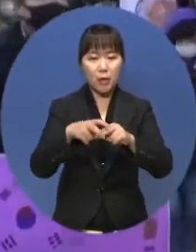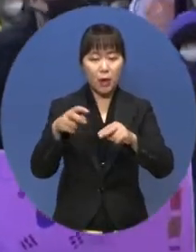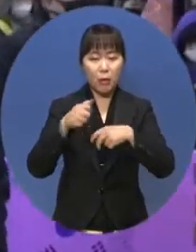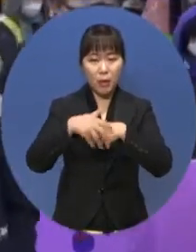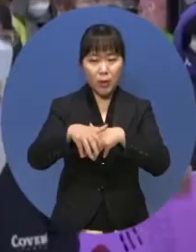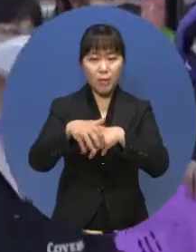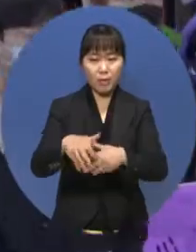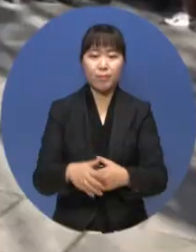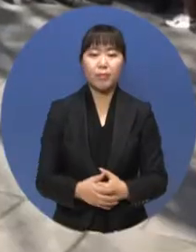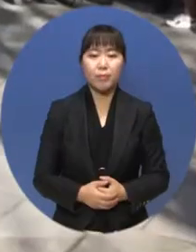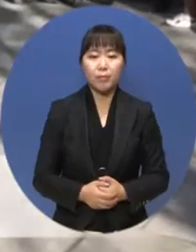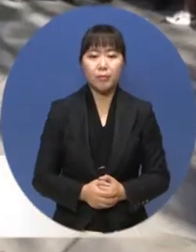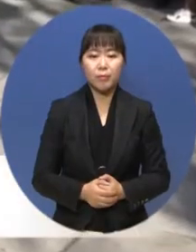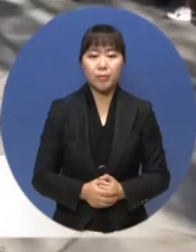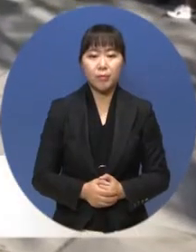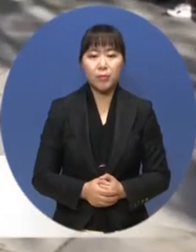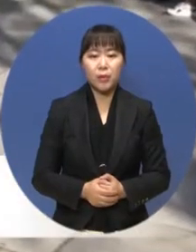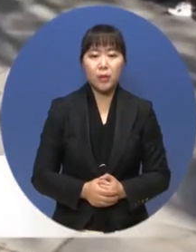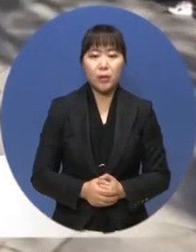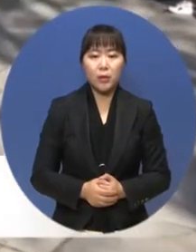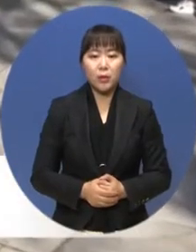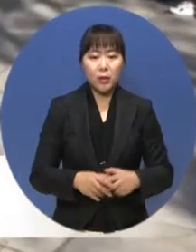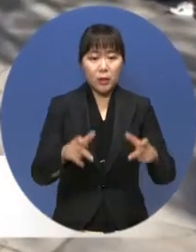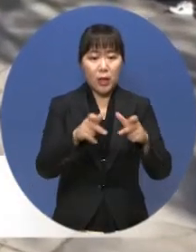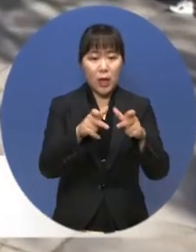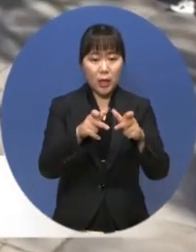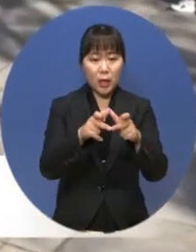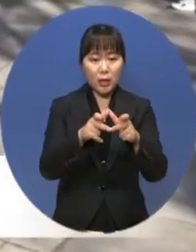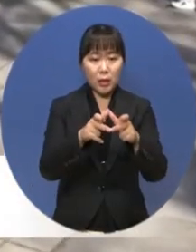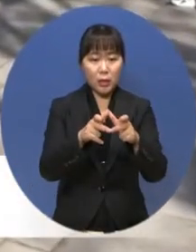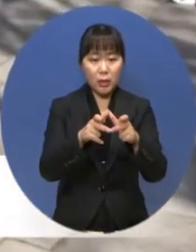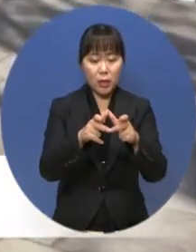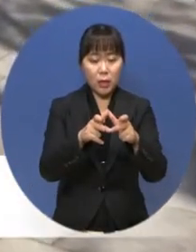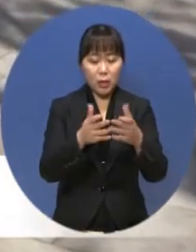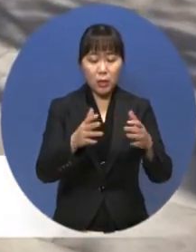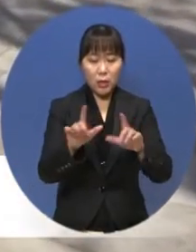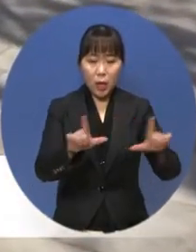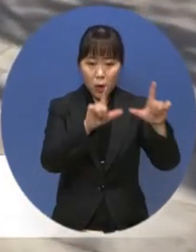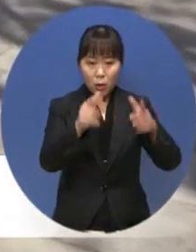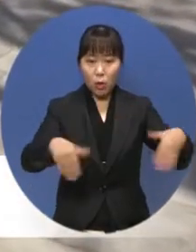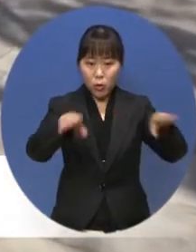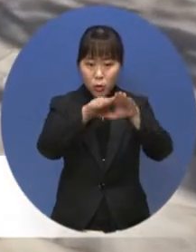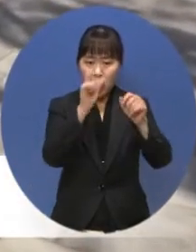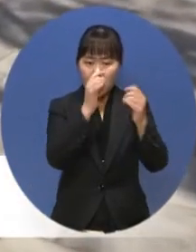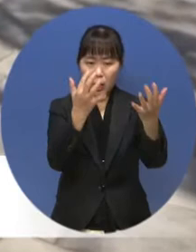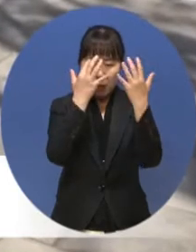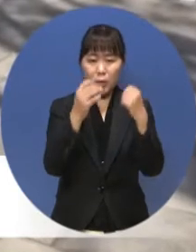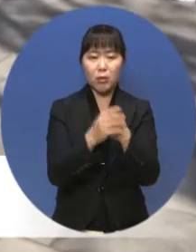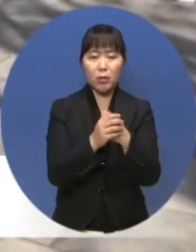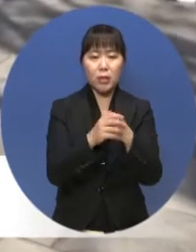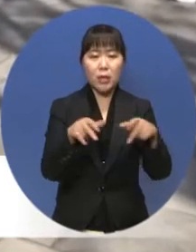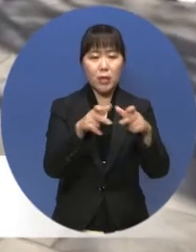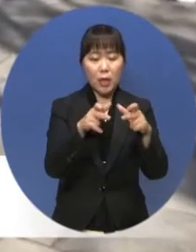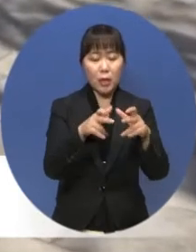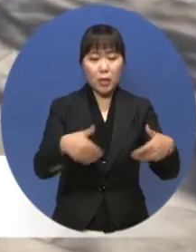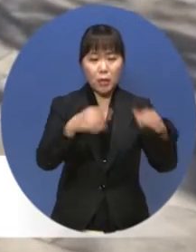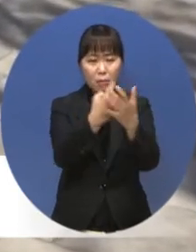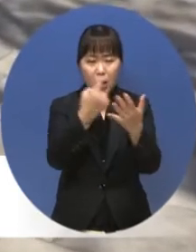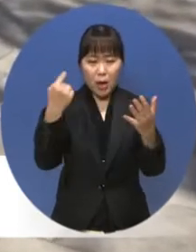했습니다. 장애인 거주시설은 감옥이다. 장애인 탈시설